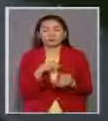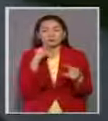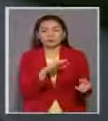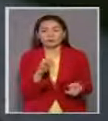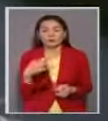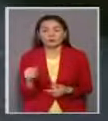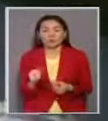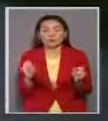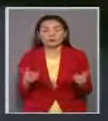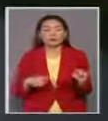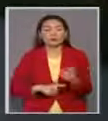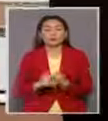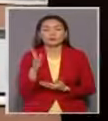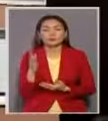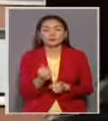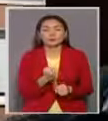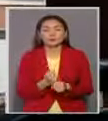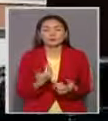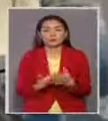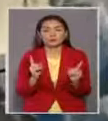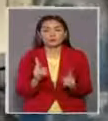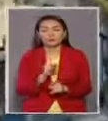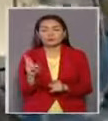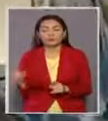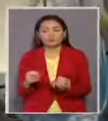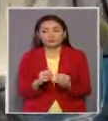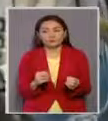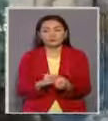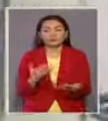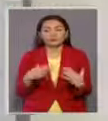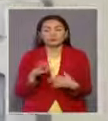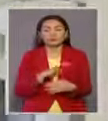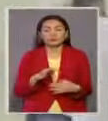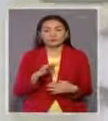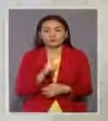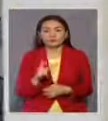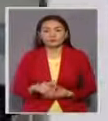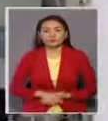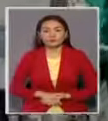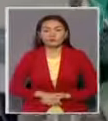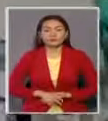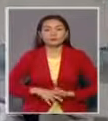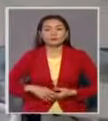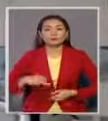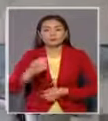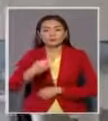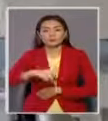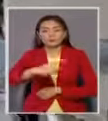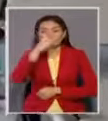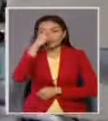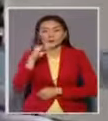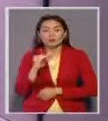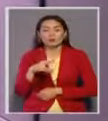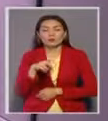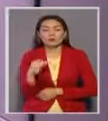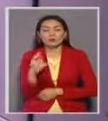оспы обезьян. Изначально будут прививаться только те, кто находится в отношениях с пациентом. В столице Индии, Нью-Дели,